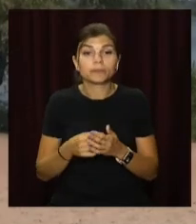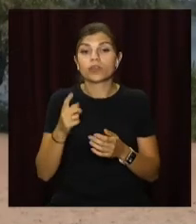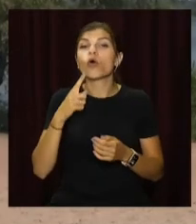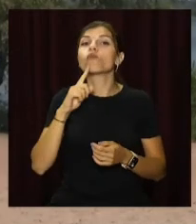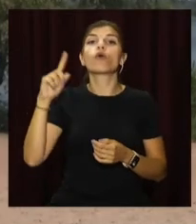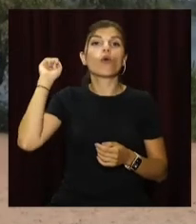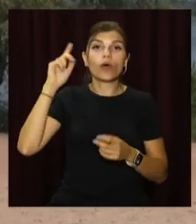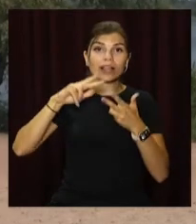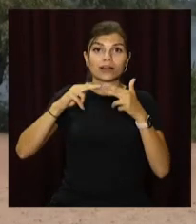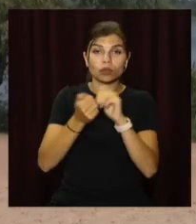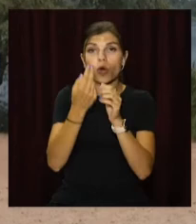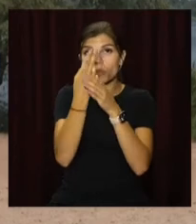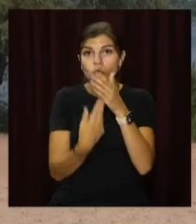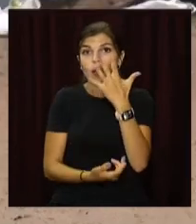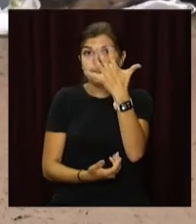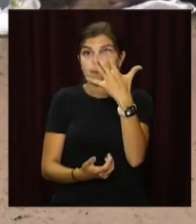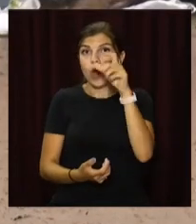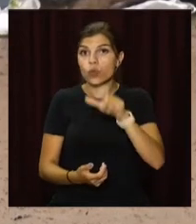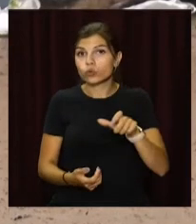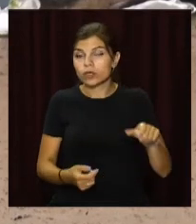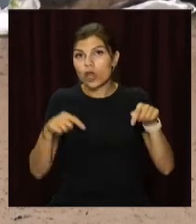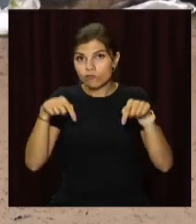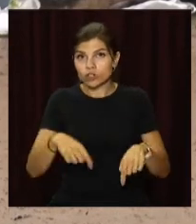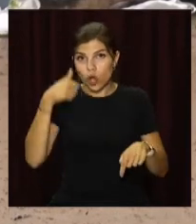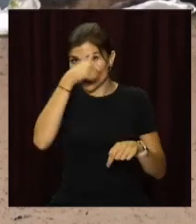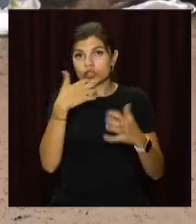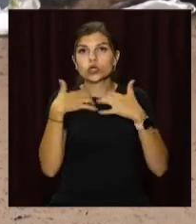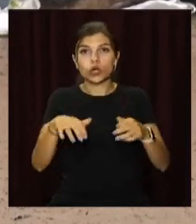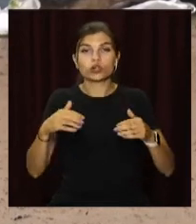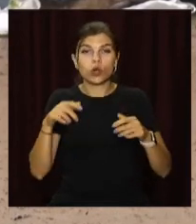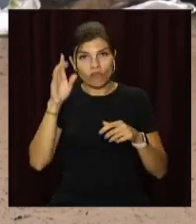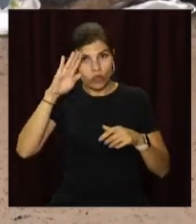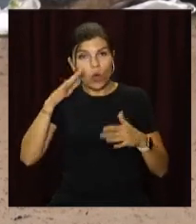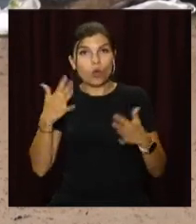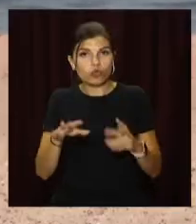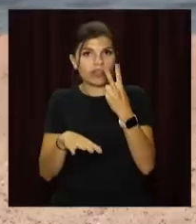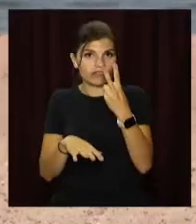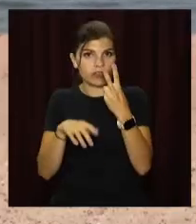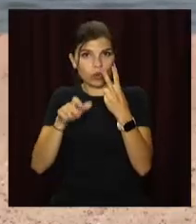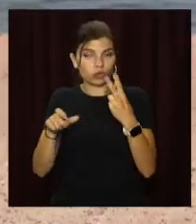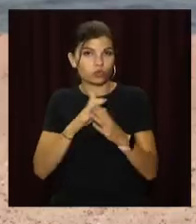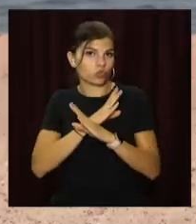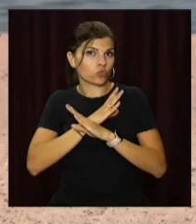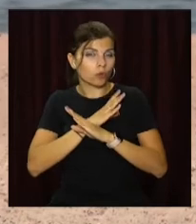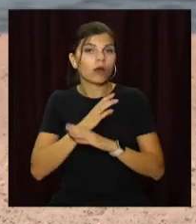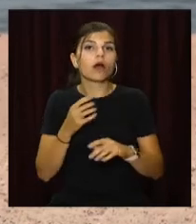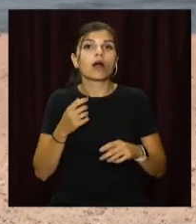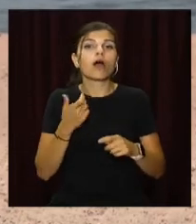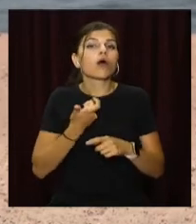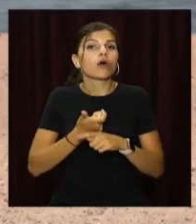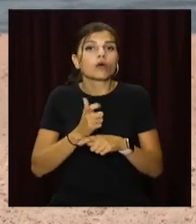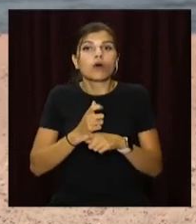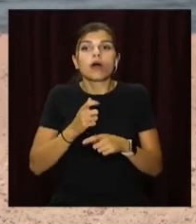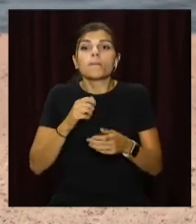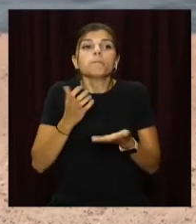водоймах Кам'янського потонули п'ятеро людей. Цьогоріч вода забрала життя вже у двох місцевих жителів. На жаль, причина